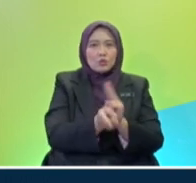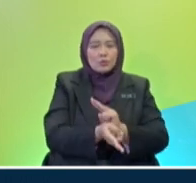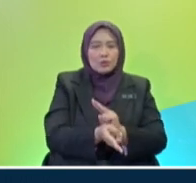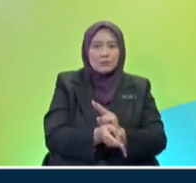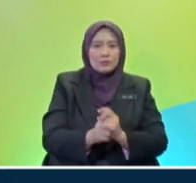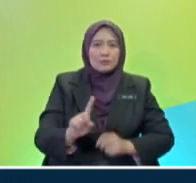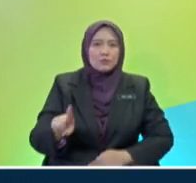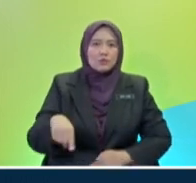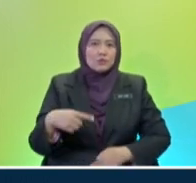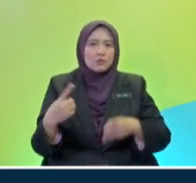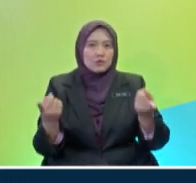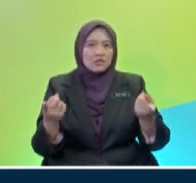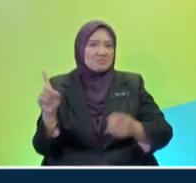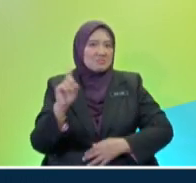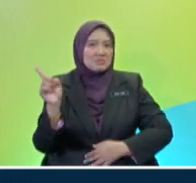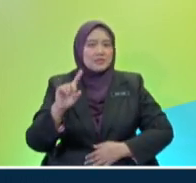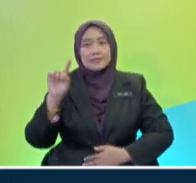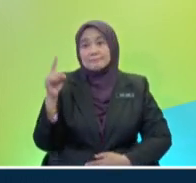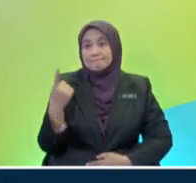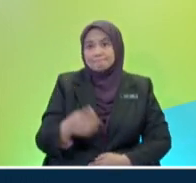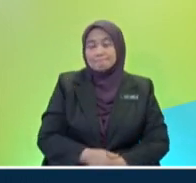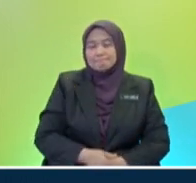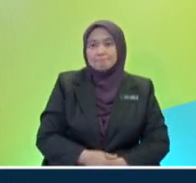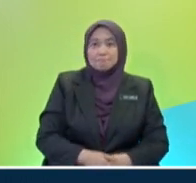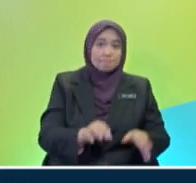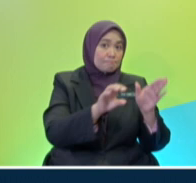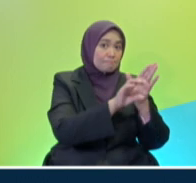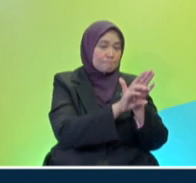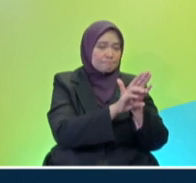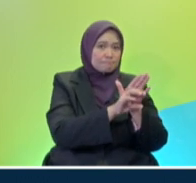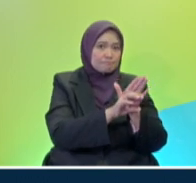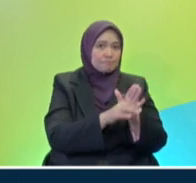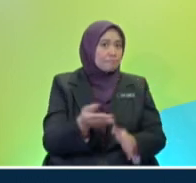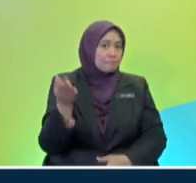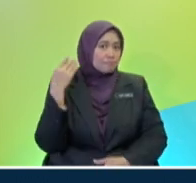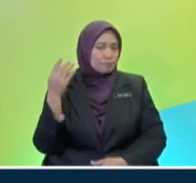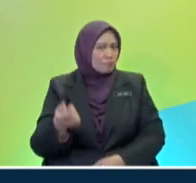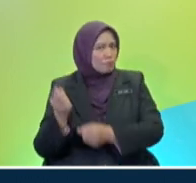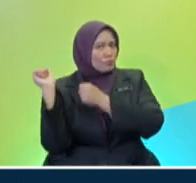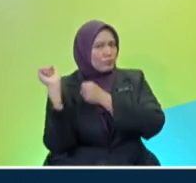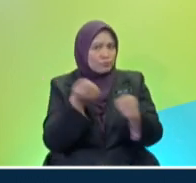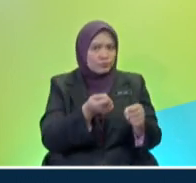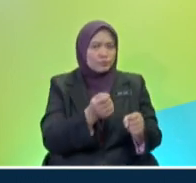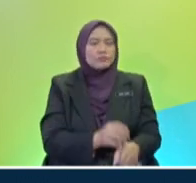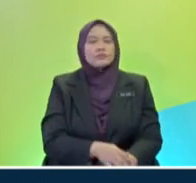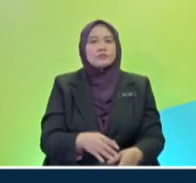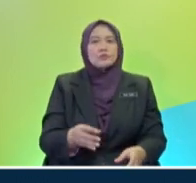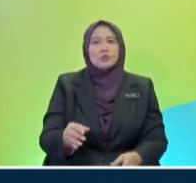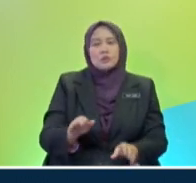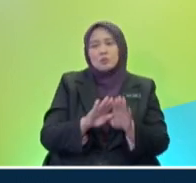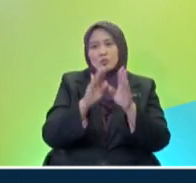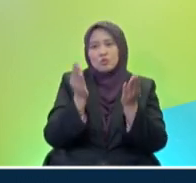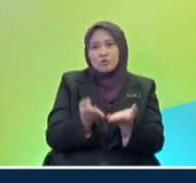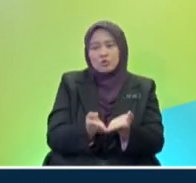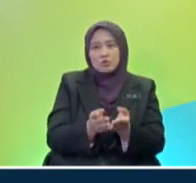dalam video tadi Apabila saya memukul bola softball tersebut bola tersebut telah bertukar